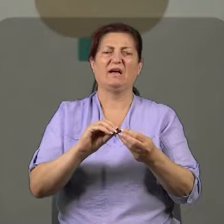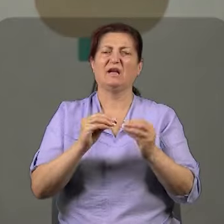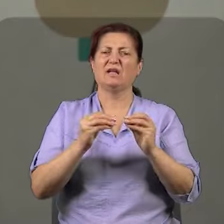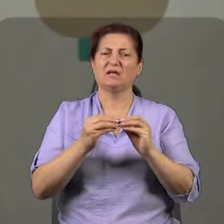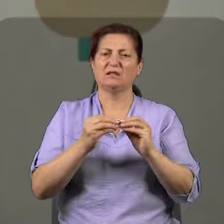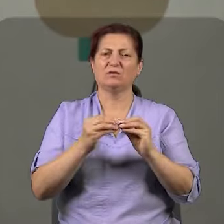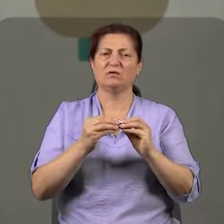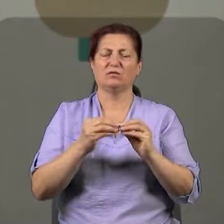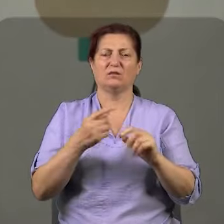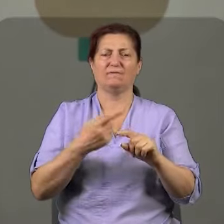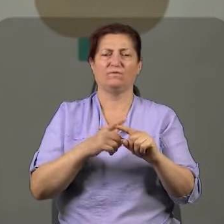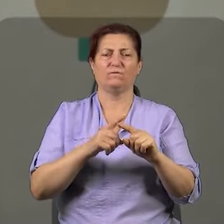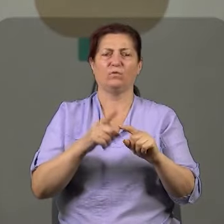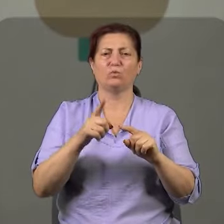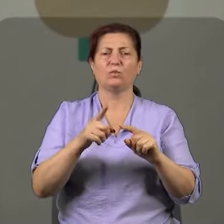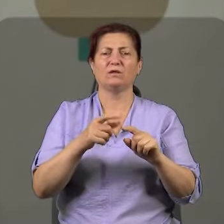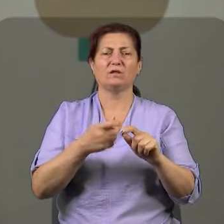որից դա նաև բխում է։